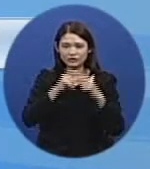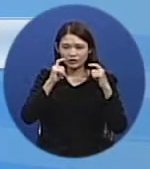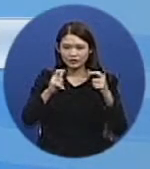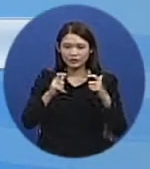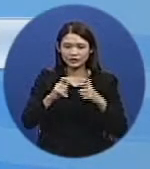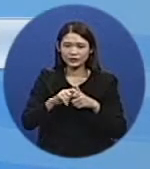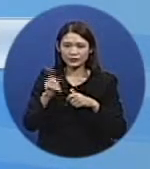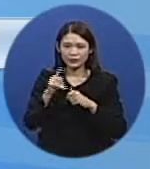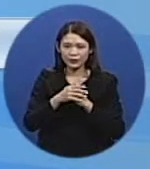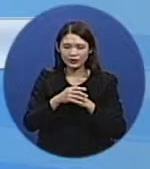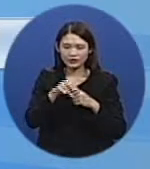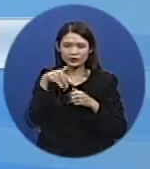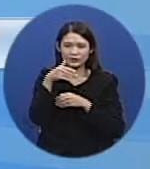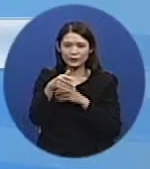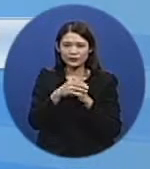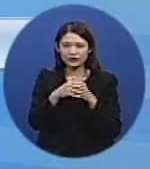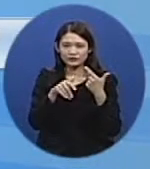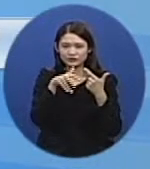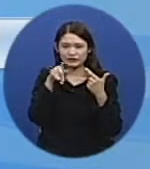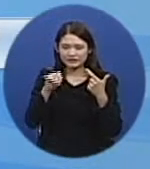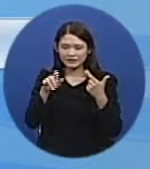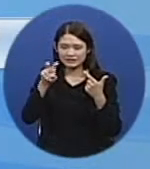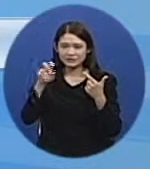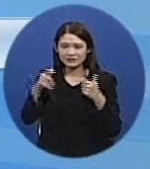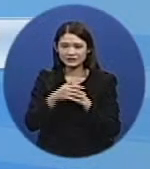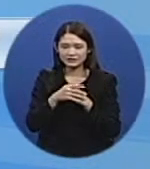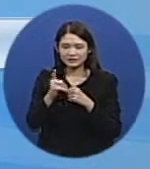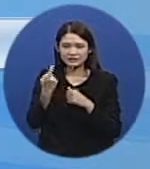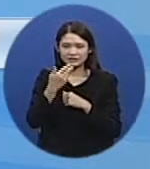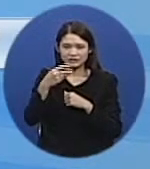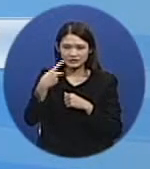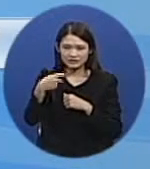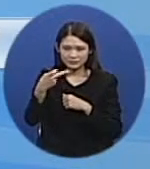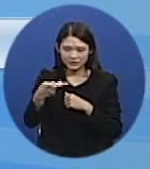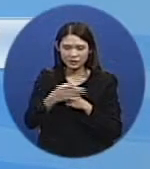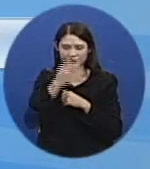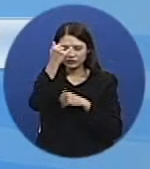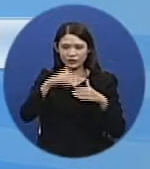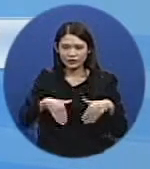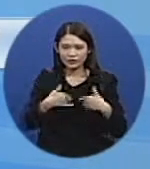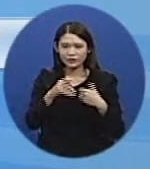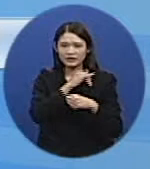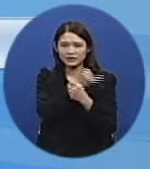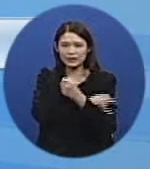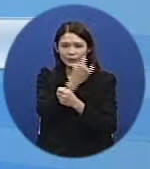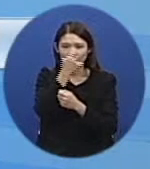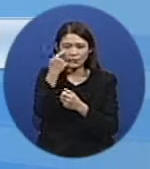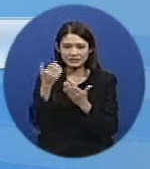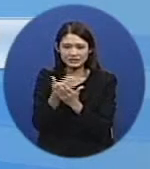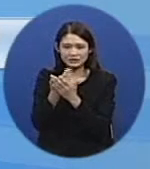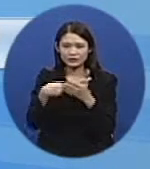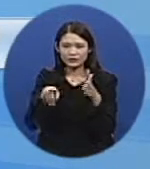전문가 6장 21조로 구성됐는데 이는 지난 2012년 제정된 충남도 도민 인권보장 및 증진에